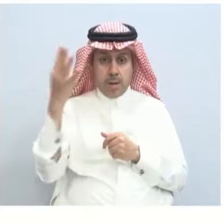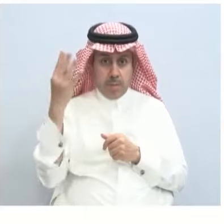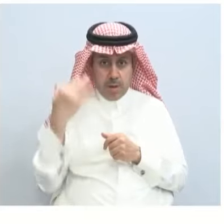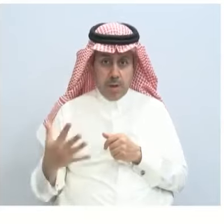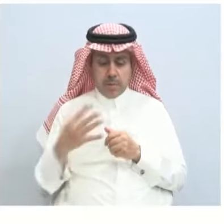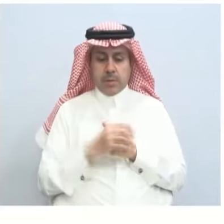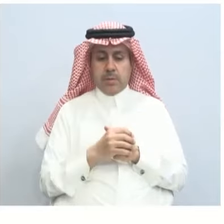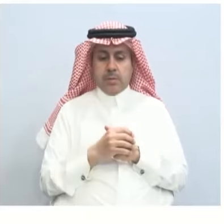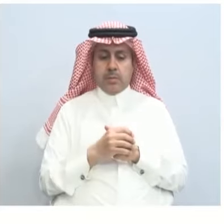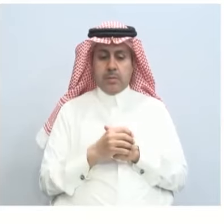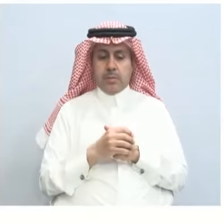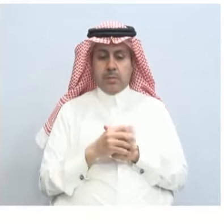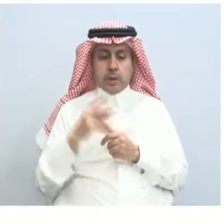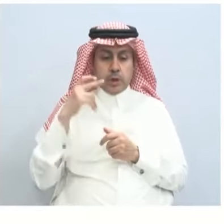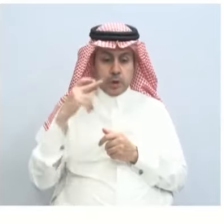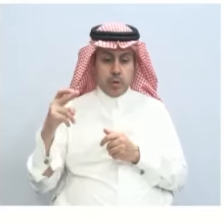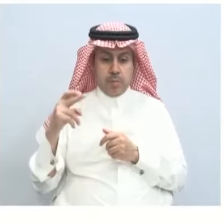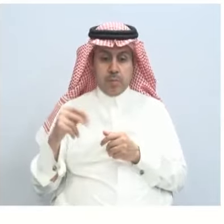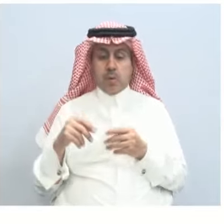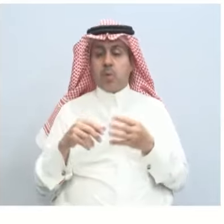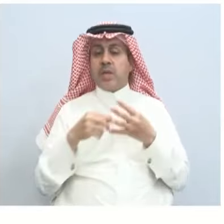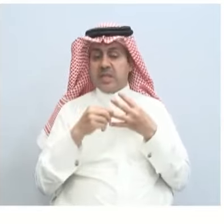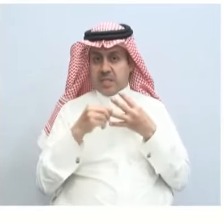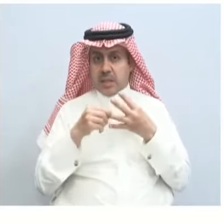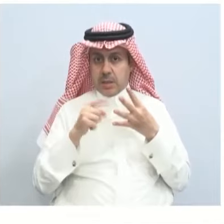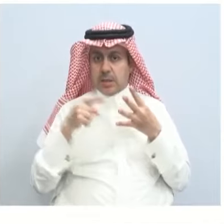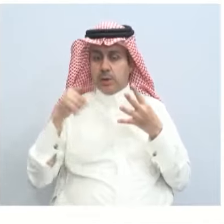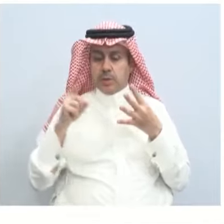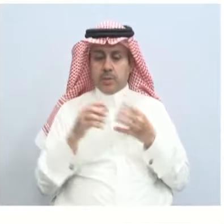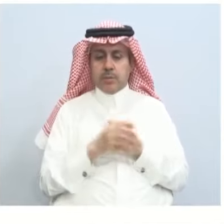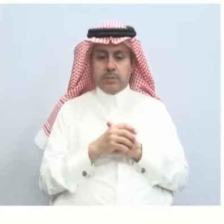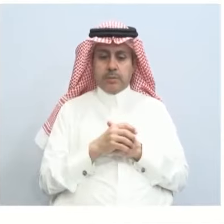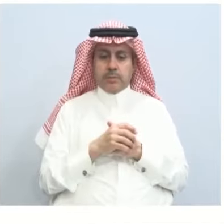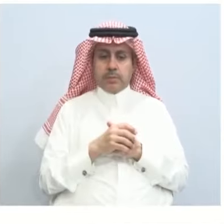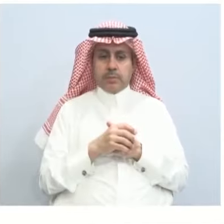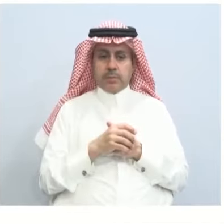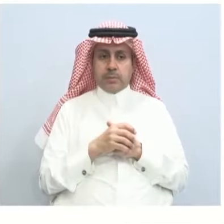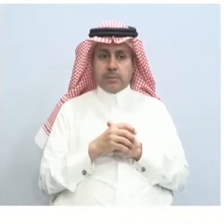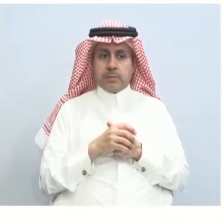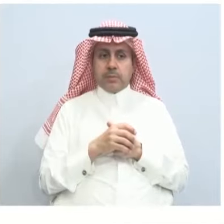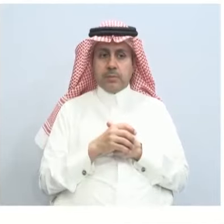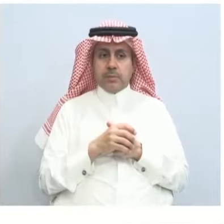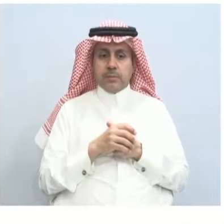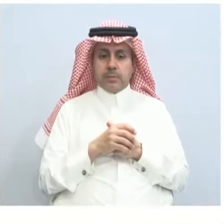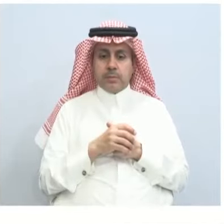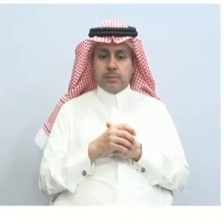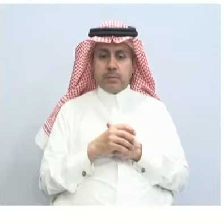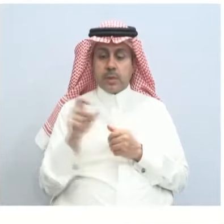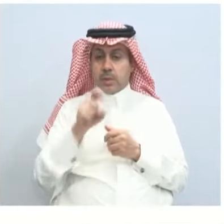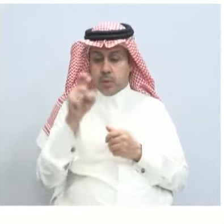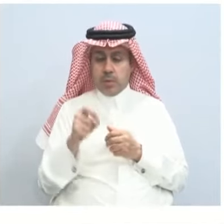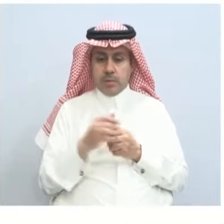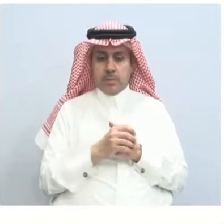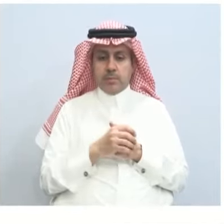5 وبالتالي الجواب الصحيح واضح هنا عندي ان الجواب هو س السؤال